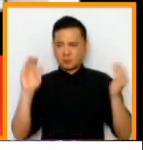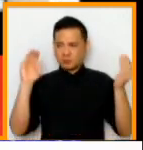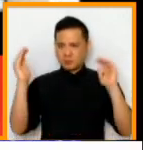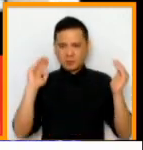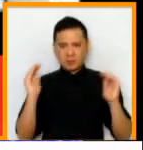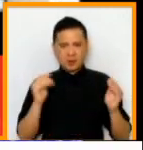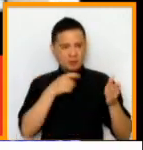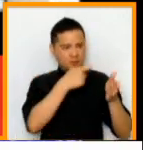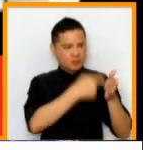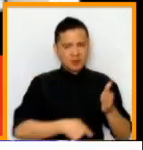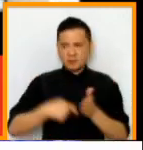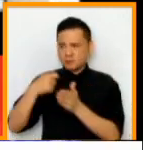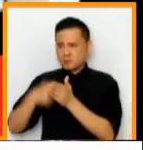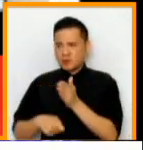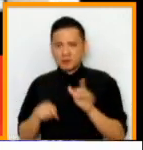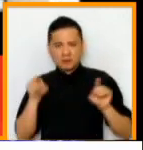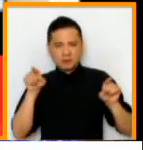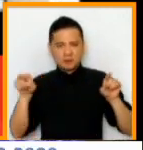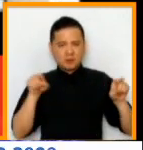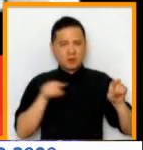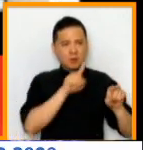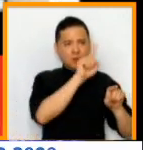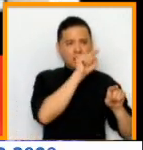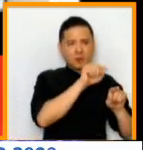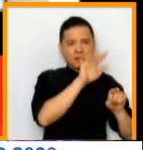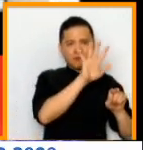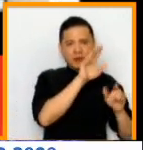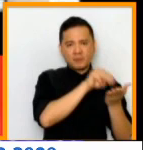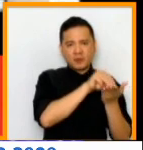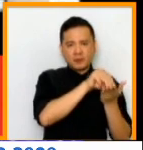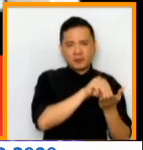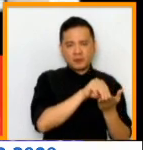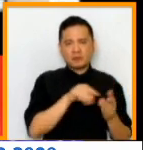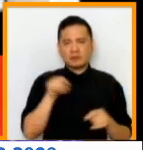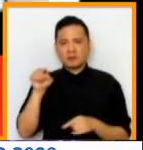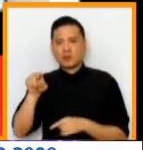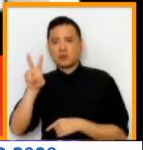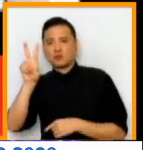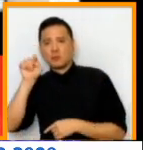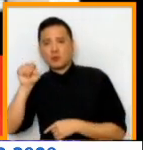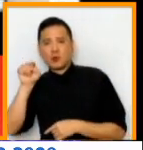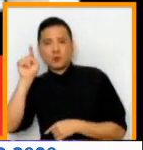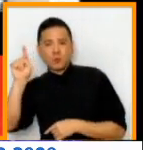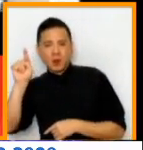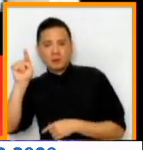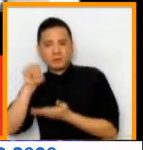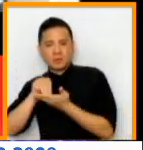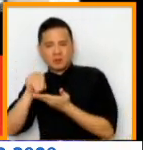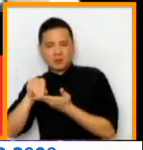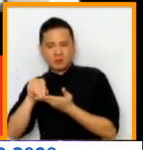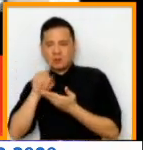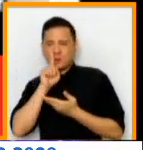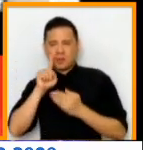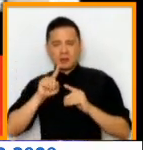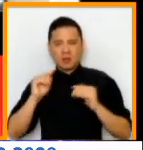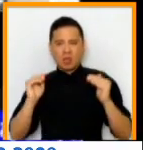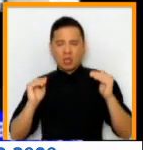between 1.5 million and sabihin na natin 2.1 to 2.4 million pesos. We will have